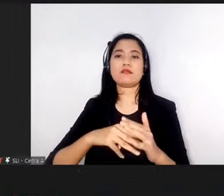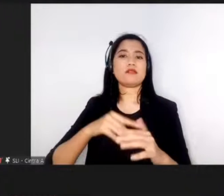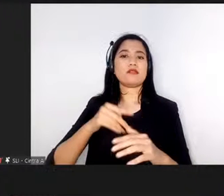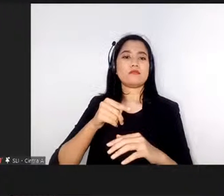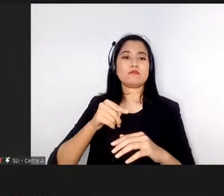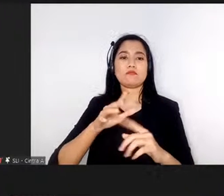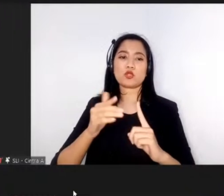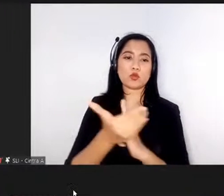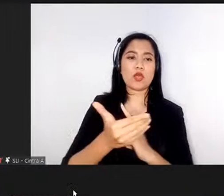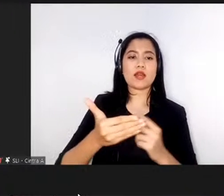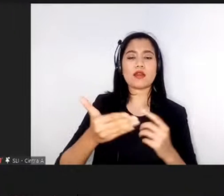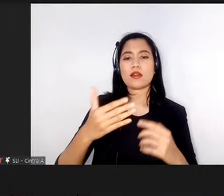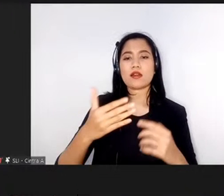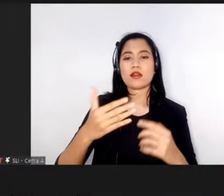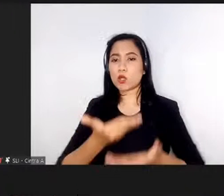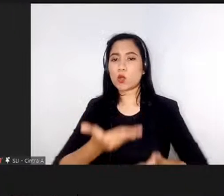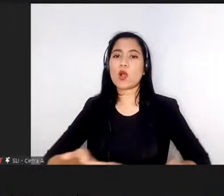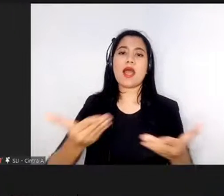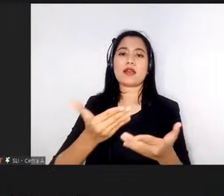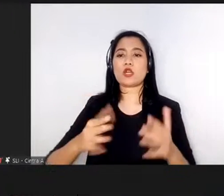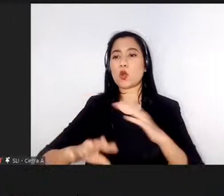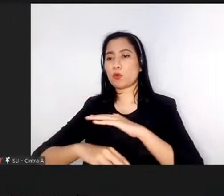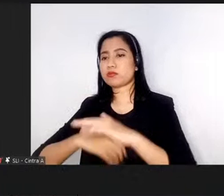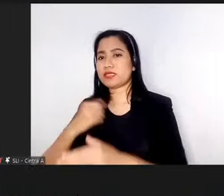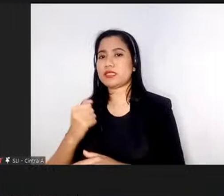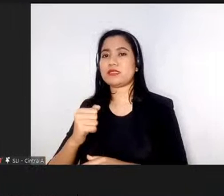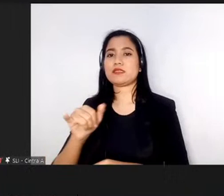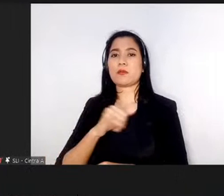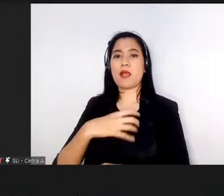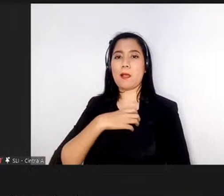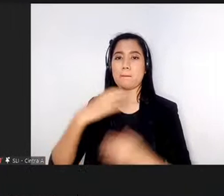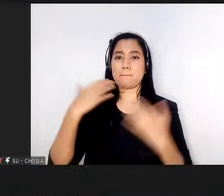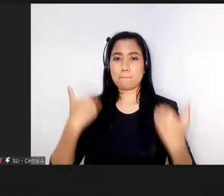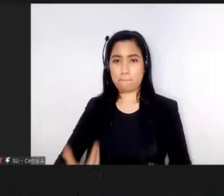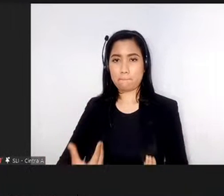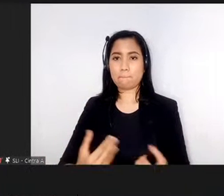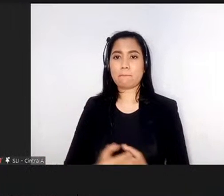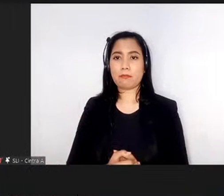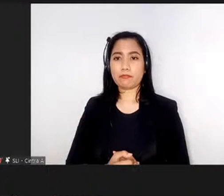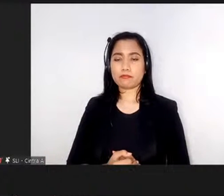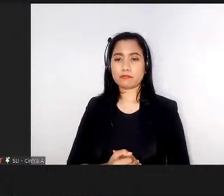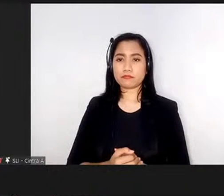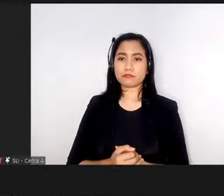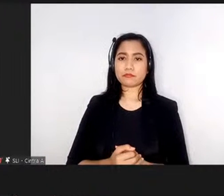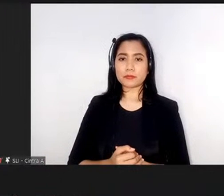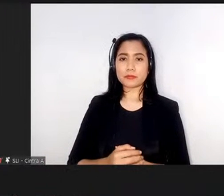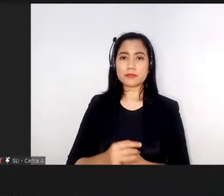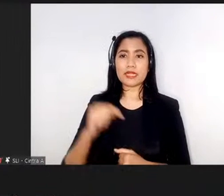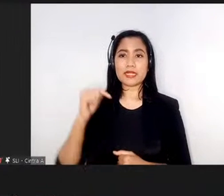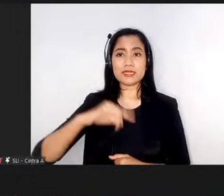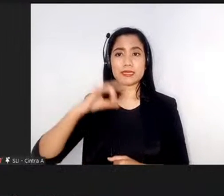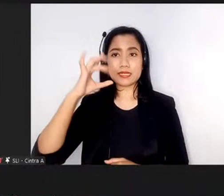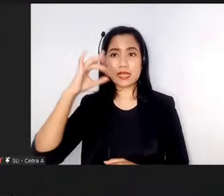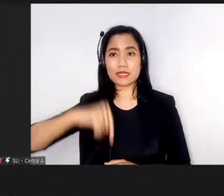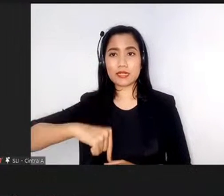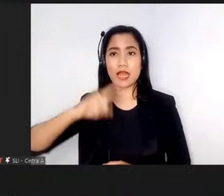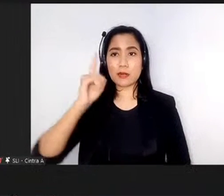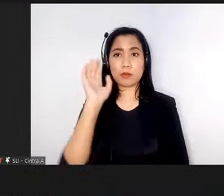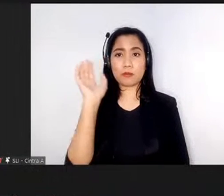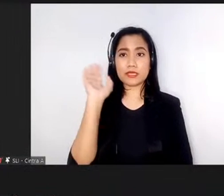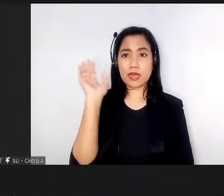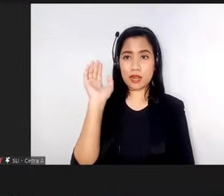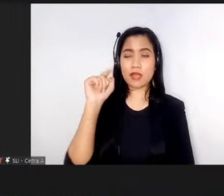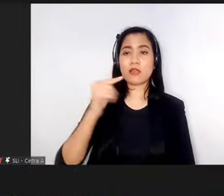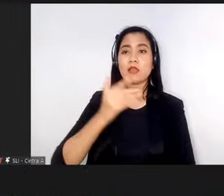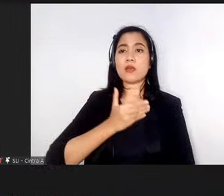dan pencegahan korupsi Nah untuk membahas lebih dalam lagi sudah bersama kita siang hari ini di ruangan ini pembicara yang akan memberikan